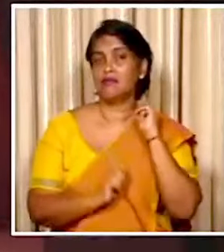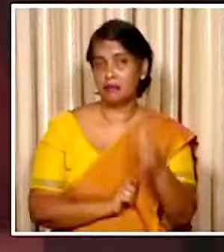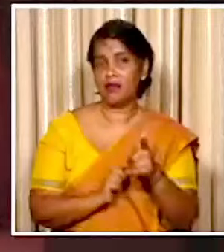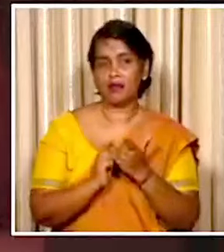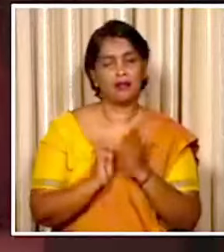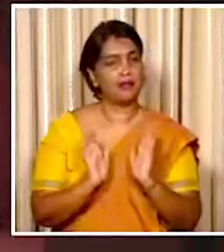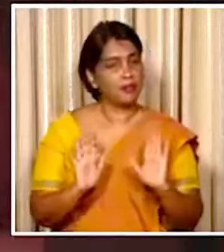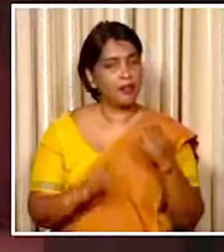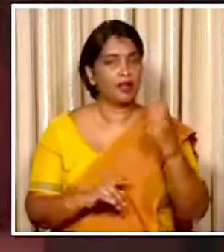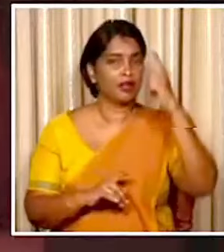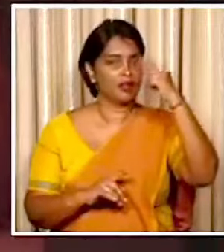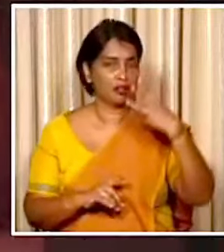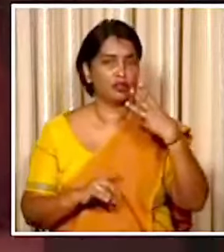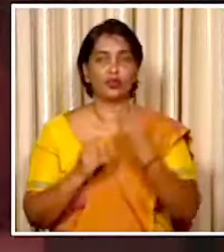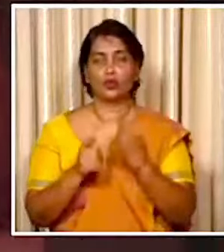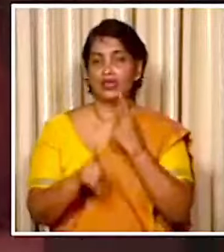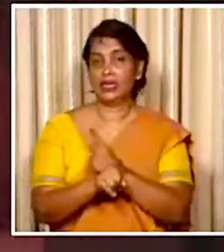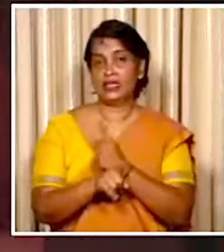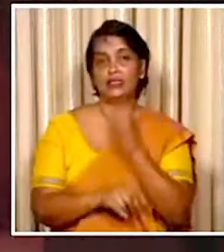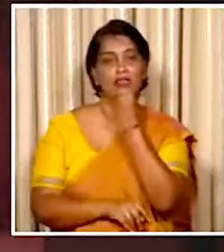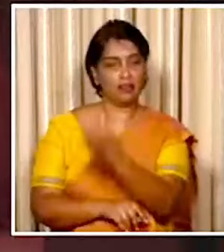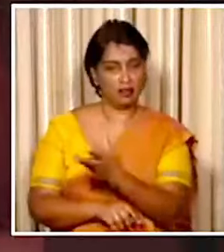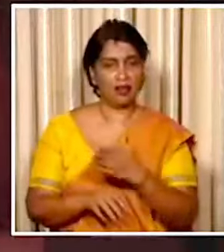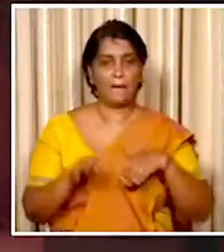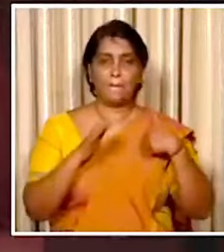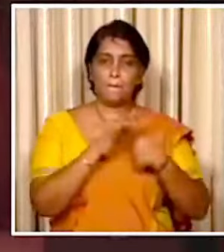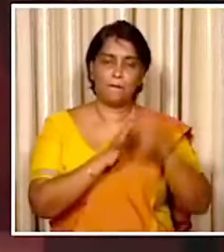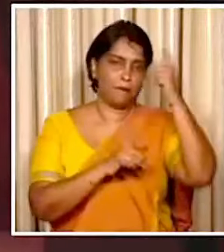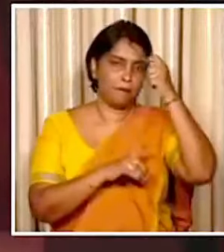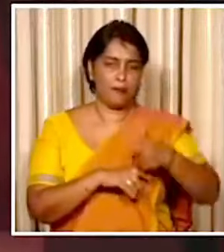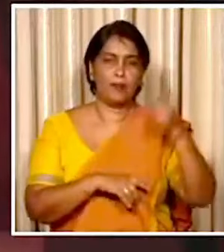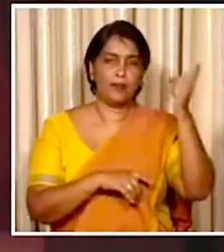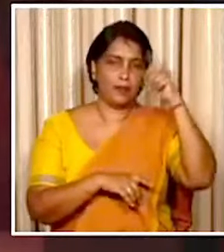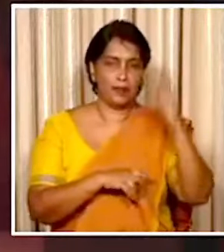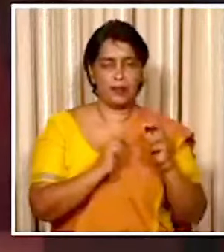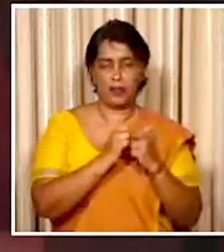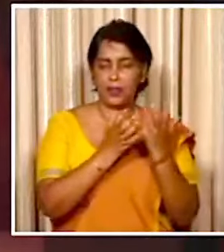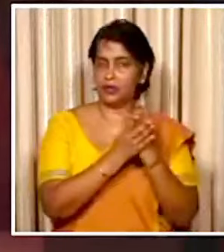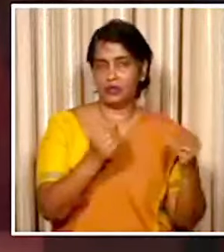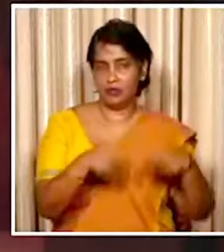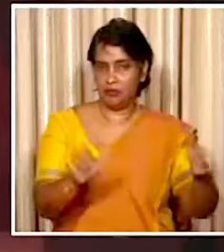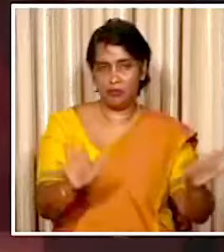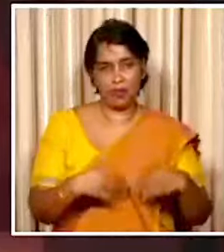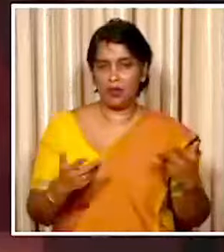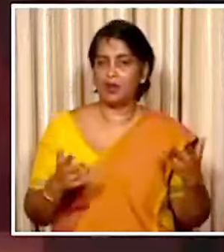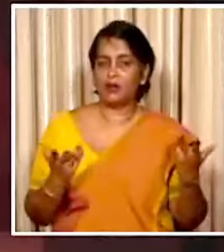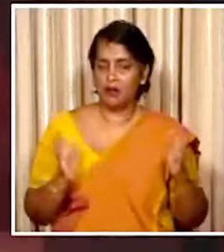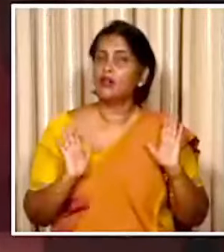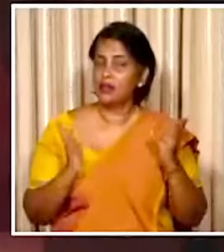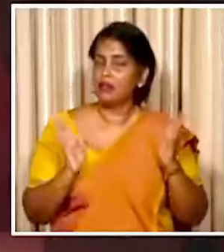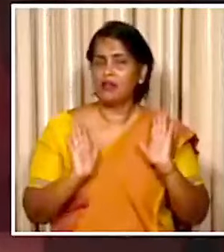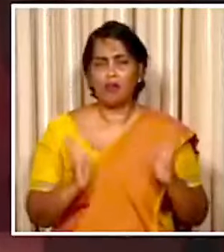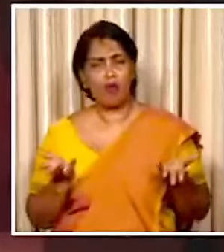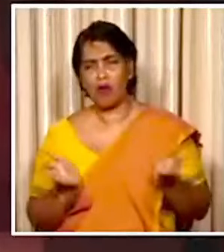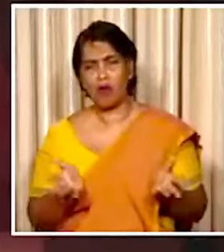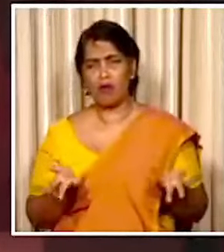කරලා ඒකෙන් තුනෙන් එකක් දුන්නේ ගුරුවරුන්ට. විදුහල්පතිවරුන්ගේ වැටුප් විෂමතා ප්‍රශ්නෙට තාම විසඳුමක් නැහැ. ඉතින් මම කොහොමද මෙහෙම